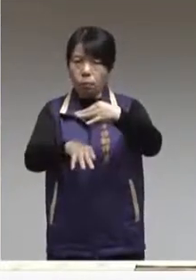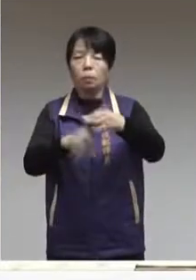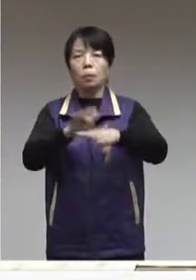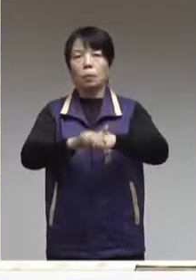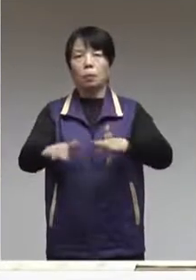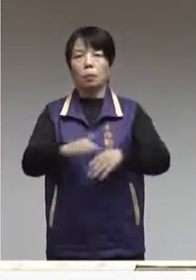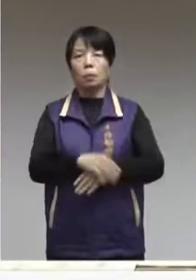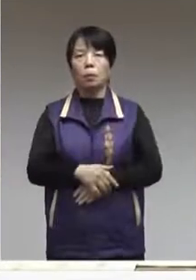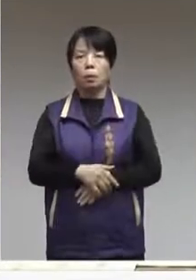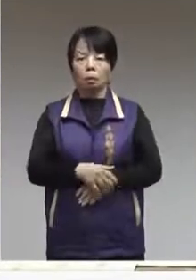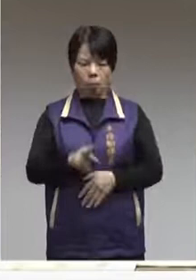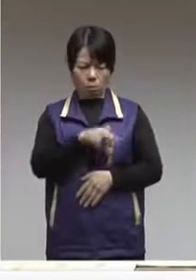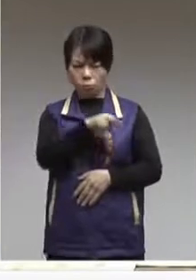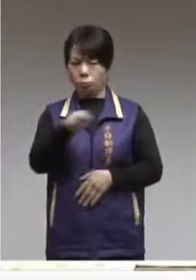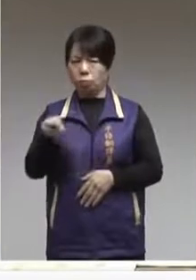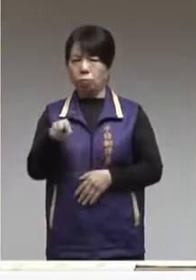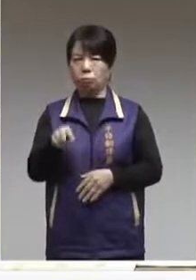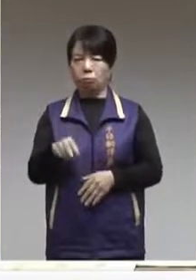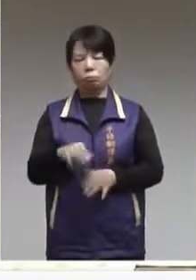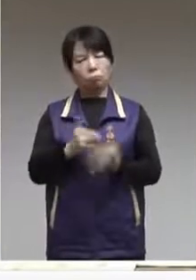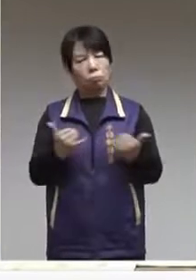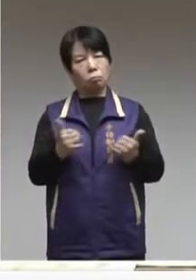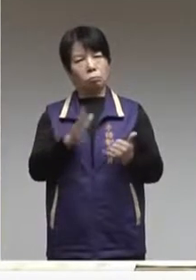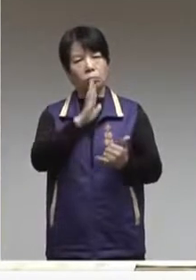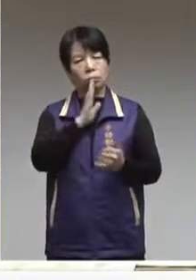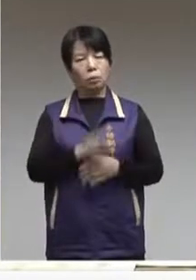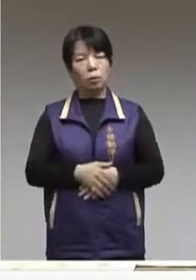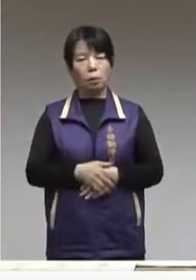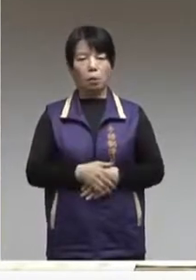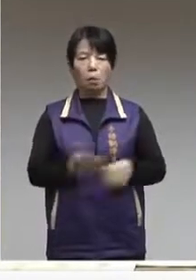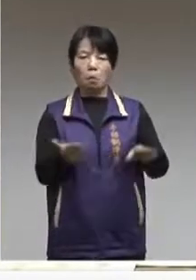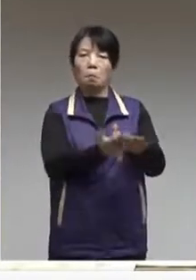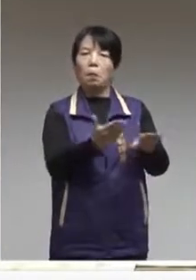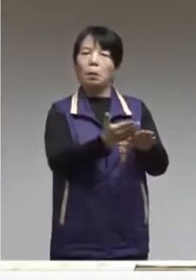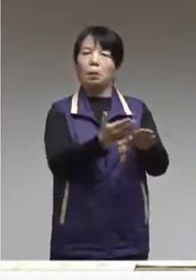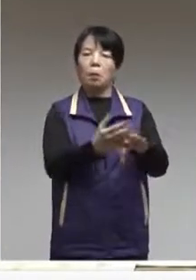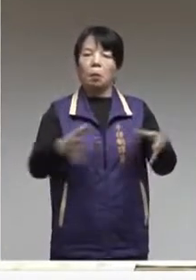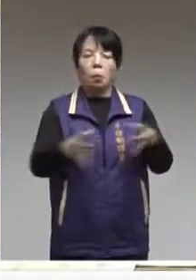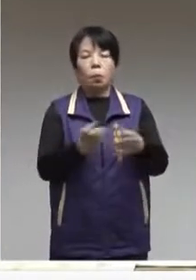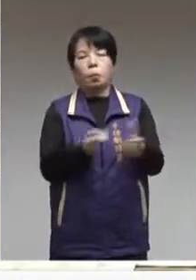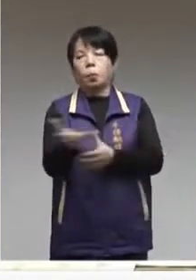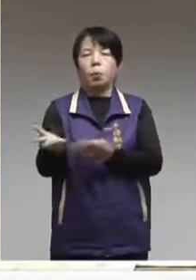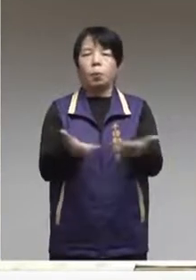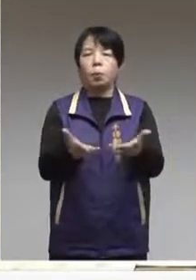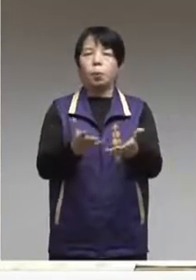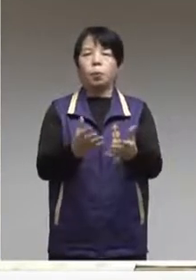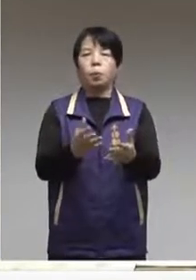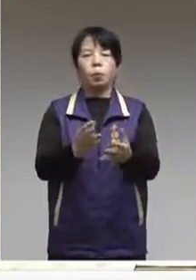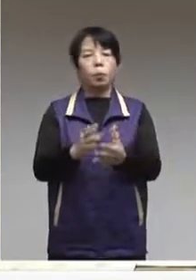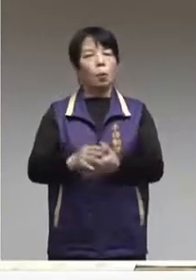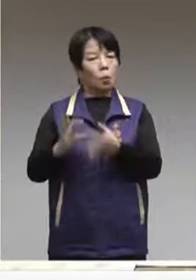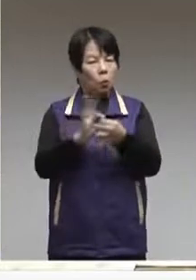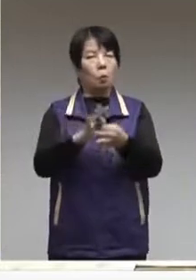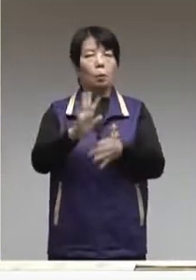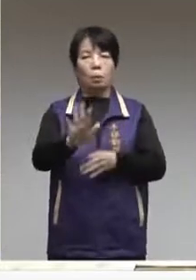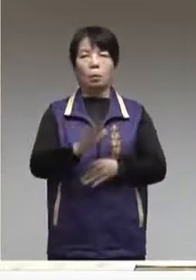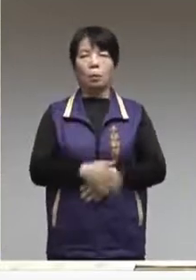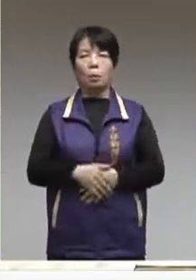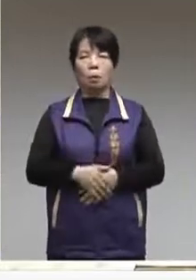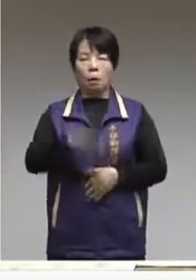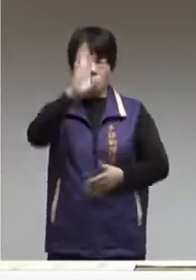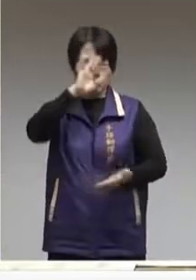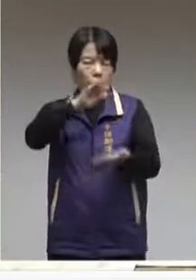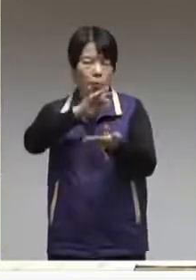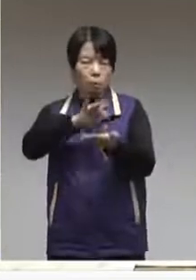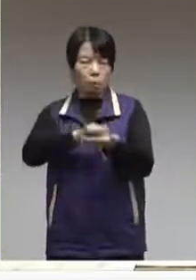是，但是看起来就是大概还是属于这个码头的这个群聚感染、啊、这个大概也跑不掉、哎、病毒株的序列都一样，这